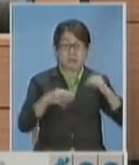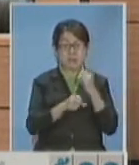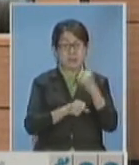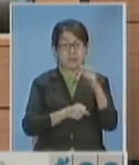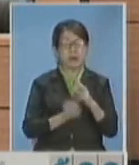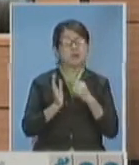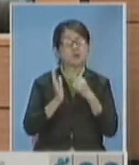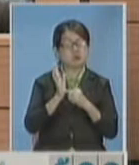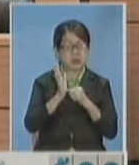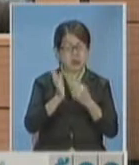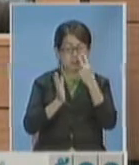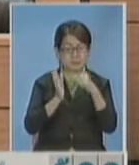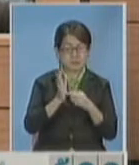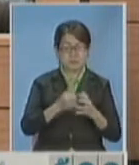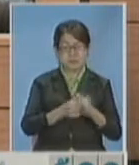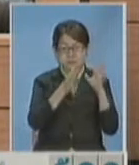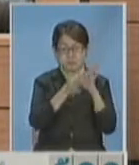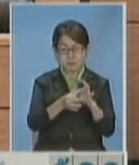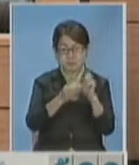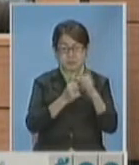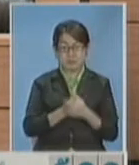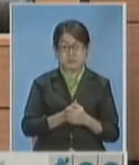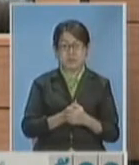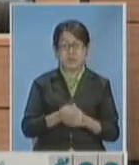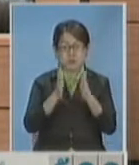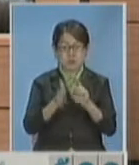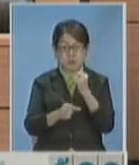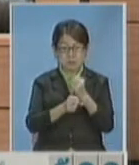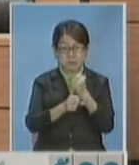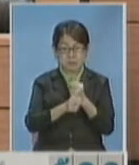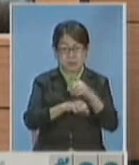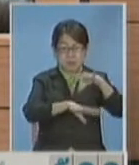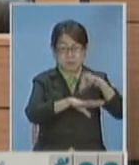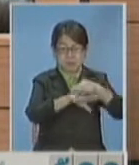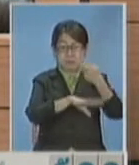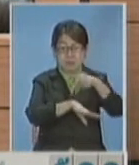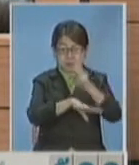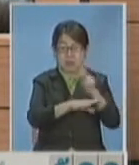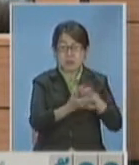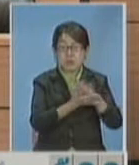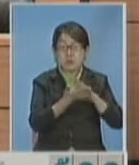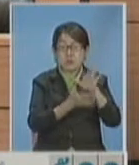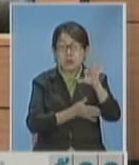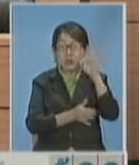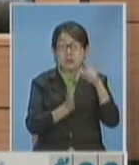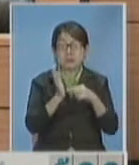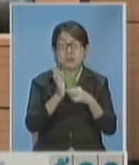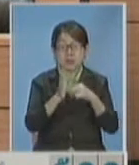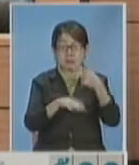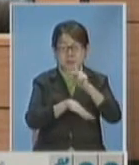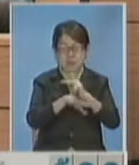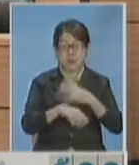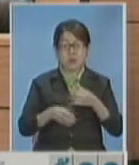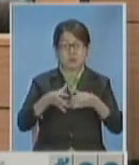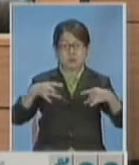สมมุติว่ามันเกี่ยวพันกับท่านผู้ทำหน้าที่ประธานขออภัยนะครับที่ยกตัวอย่างอย่างนี้ฝ่ายค้าน